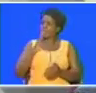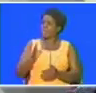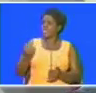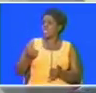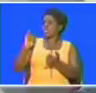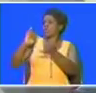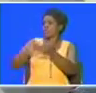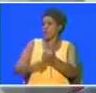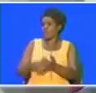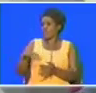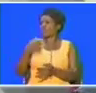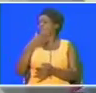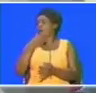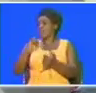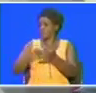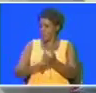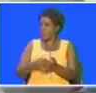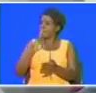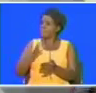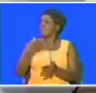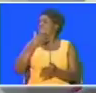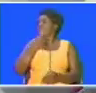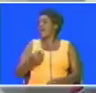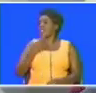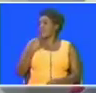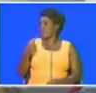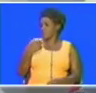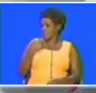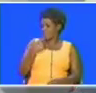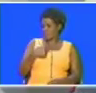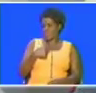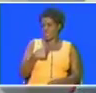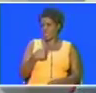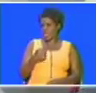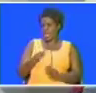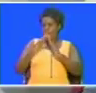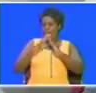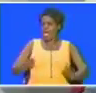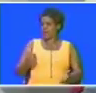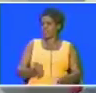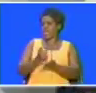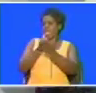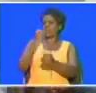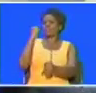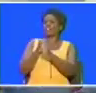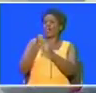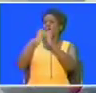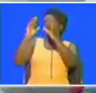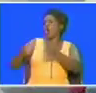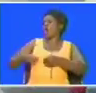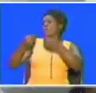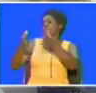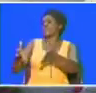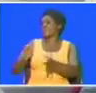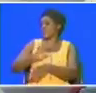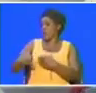mke. Wewe ni baba umeoa, wajibika kama baba. Usiseme kuwa nimeka house girl pale, kwa hivyo majukumu yake yote ni ya kuangalia wale watoto